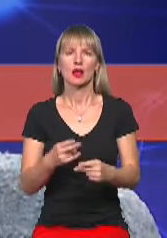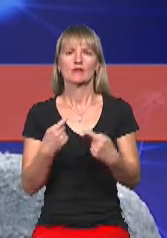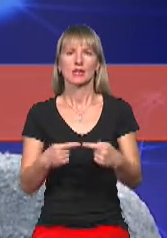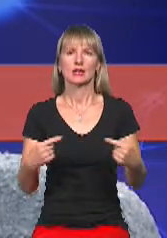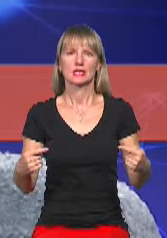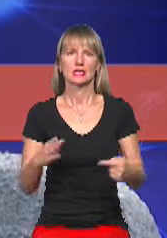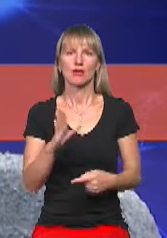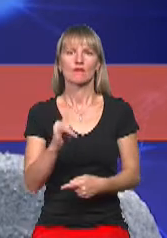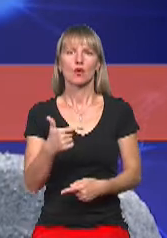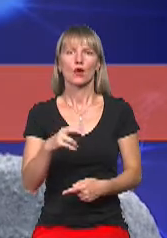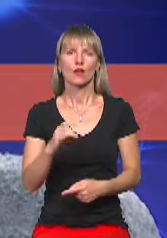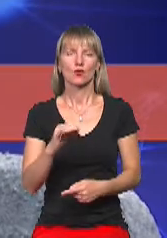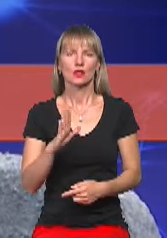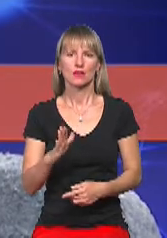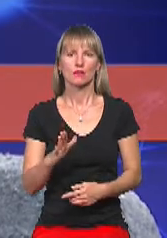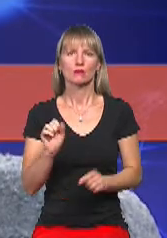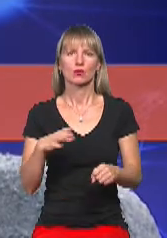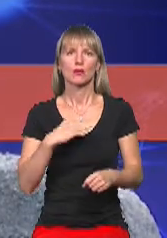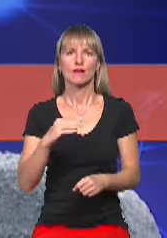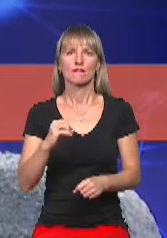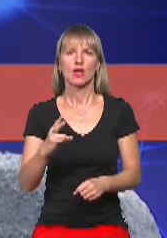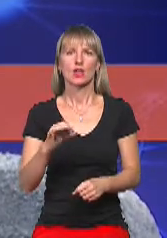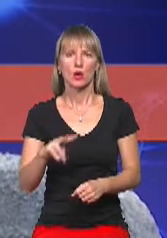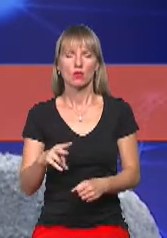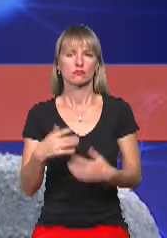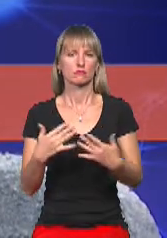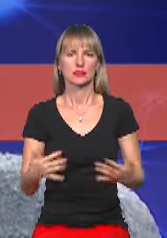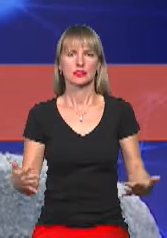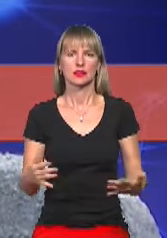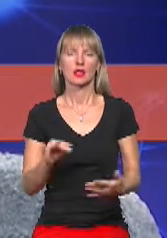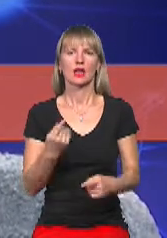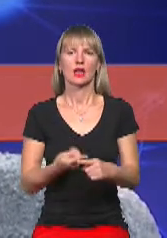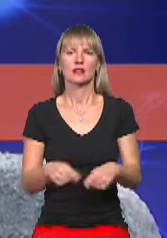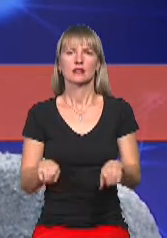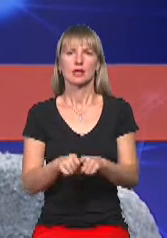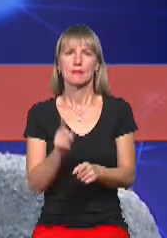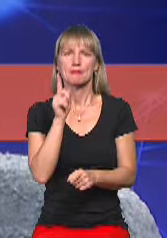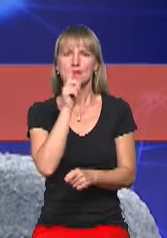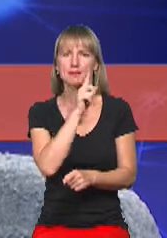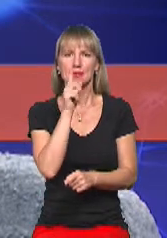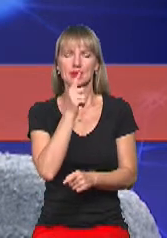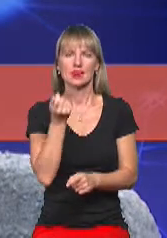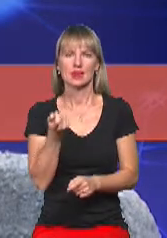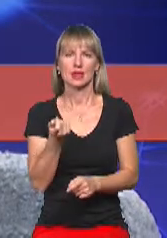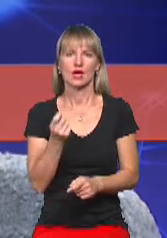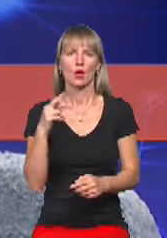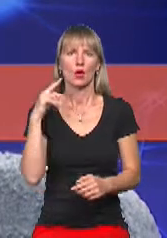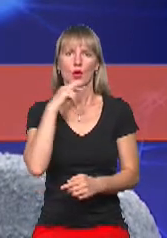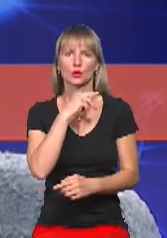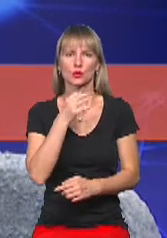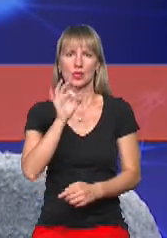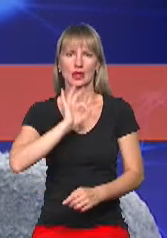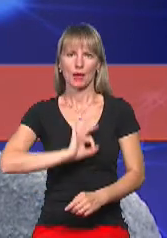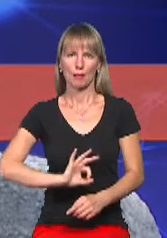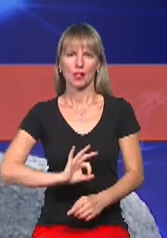різних вуглеводнів, там може бути фенол і все, що завгодно. І оце така міні отруйна